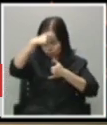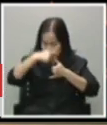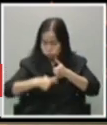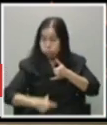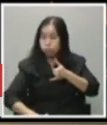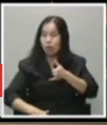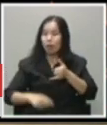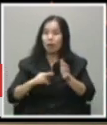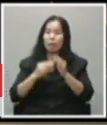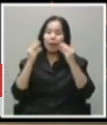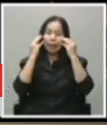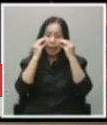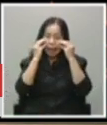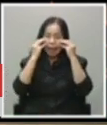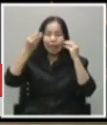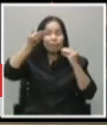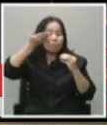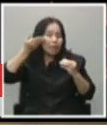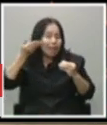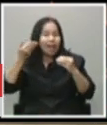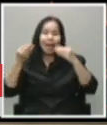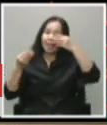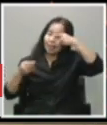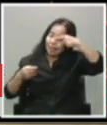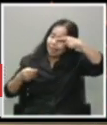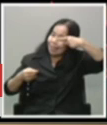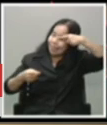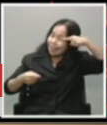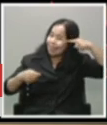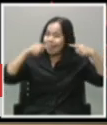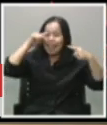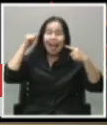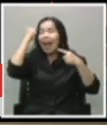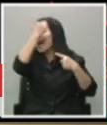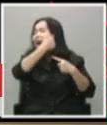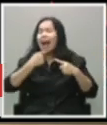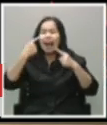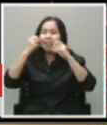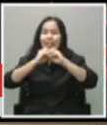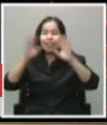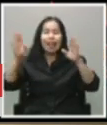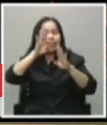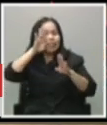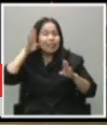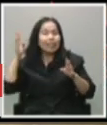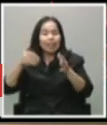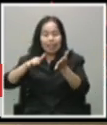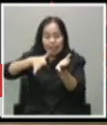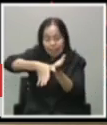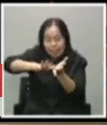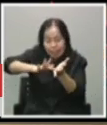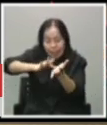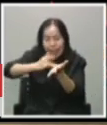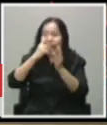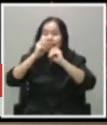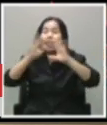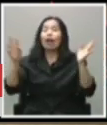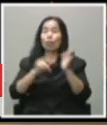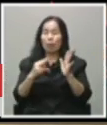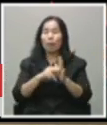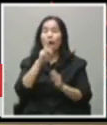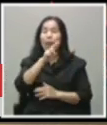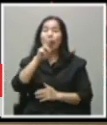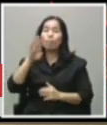จะเป็นโหนกแก้มไปผ่าตัดมาไหมหรือว่ามีม่านตาเป็นยังไงมีลายนิ้วมือเป็นยังไงอันนี้ครับเขาเรียกว่าไบโอเม